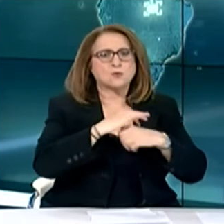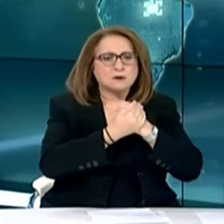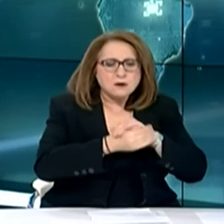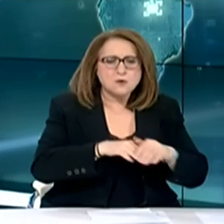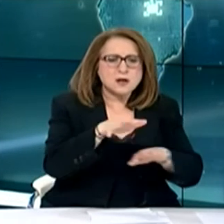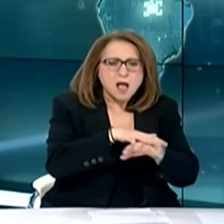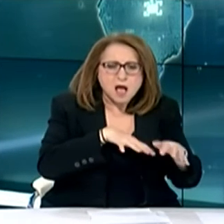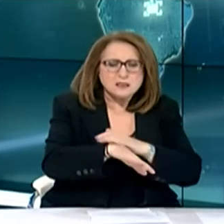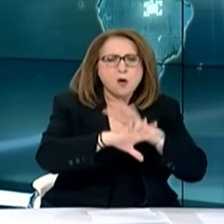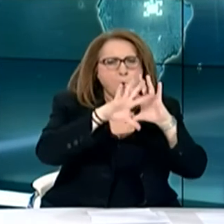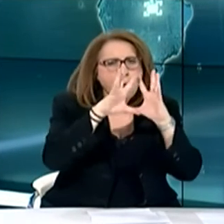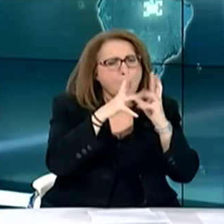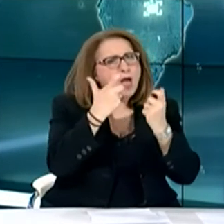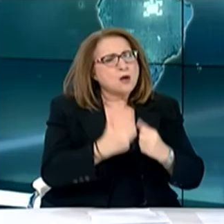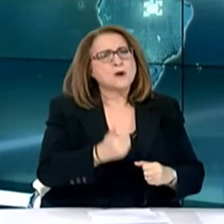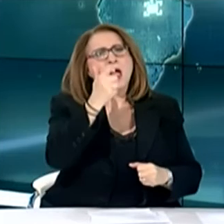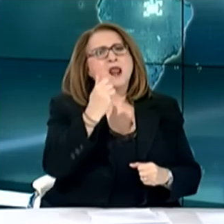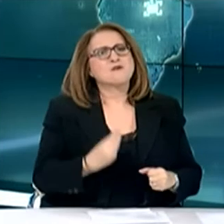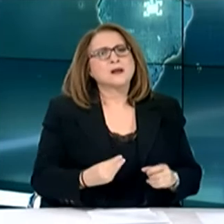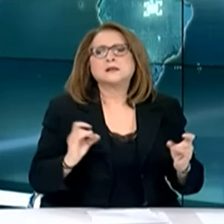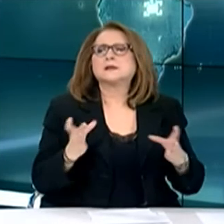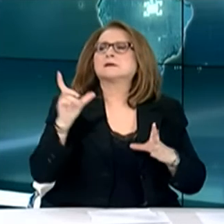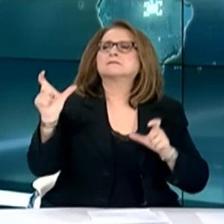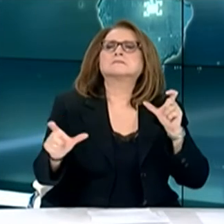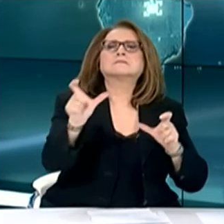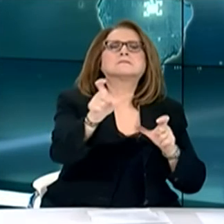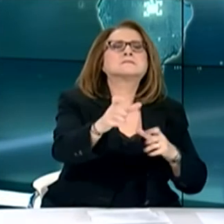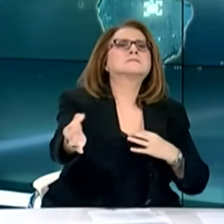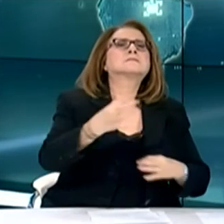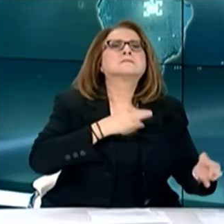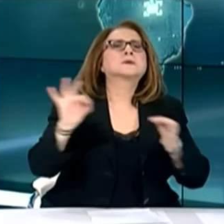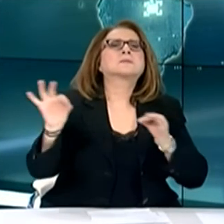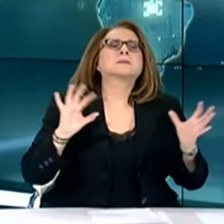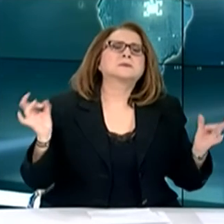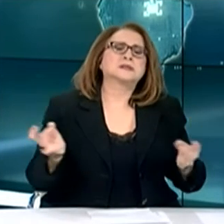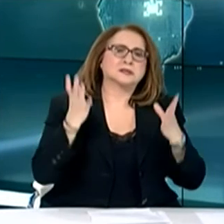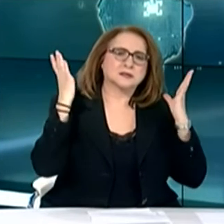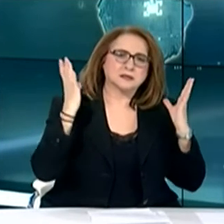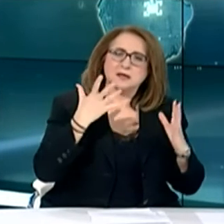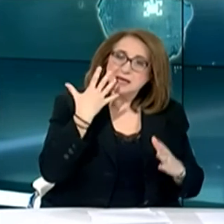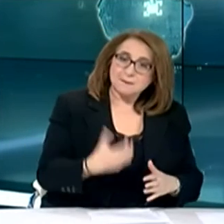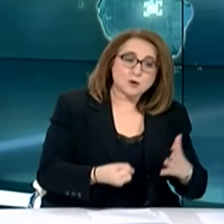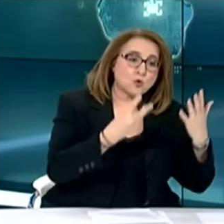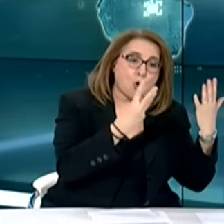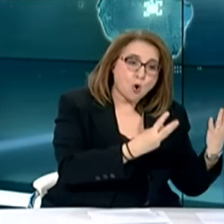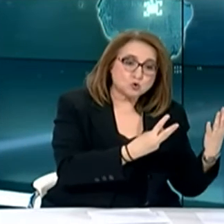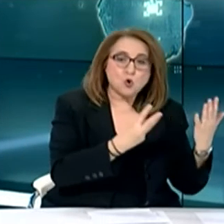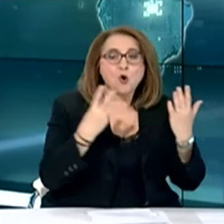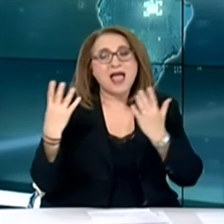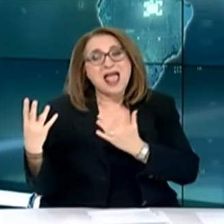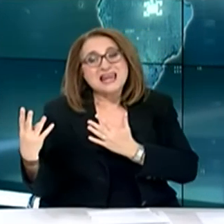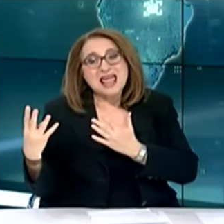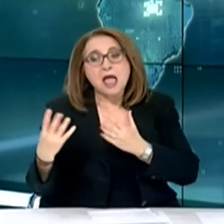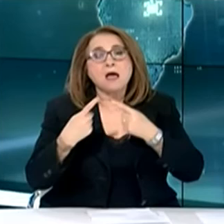υλικού. Να τονίσω ότι υπάρχουν περισσότεροι από 8-9 διαφορετικές κατηγορίες ιών και 200 διαφορετικοί